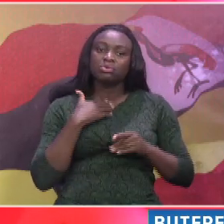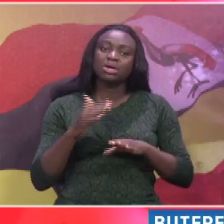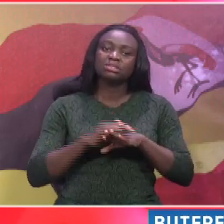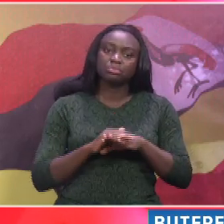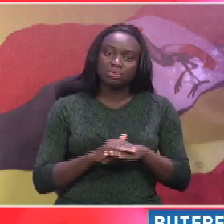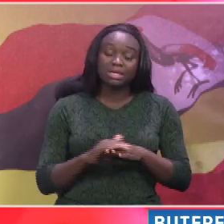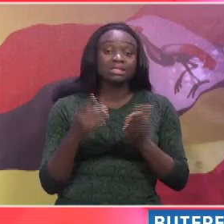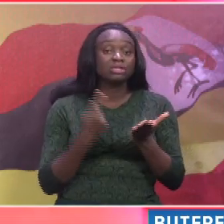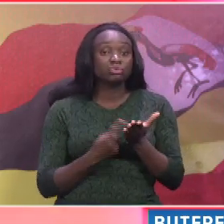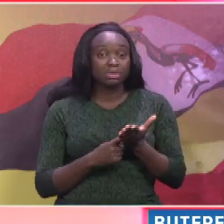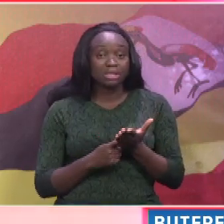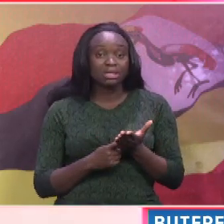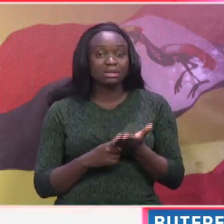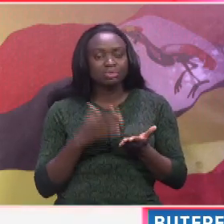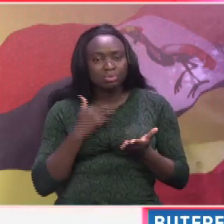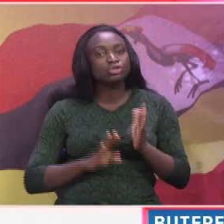Uganda zikulaakulane,